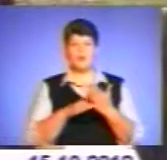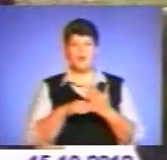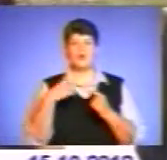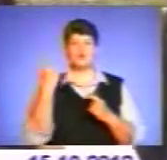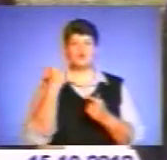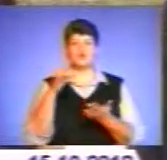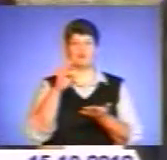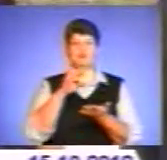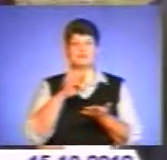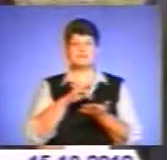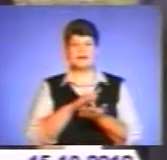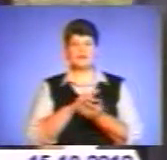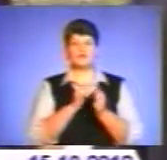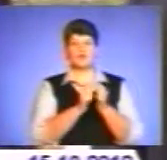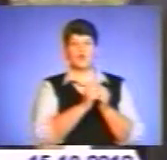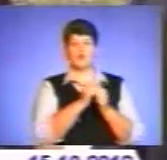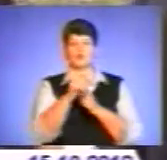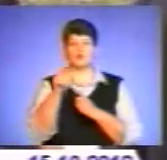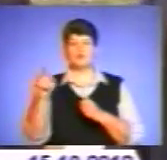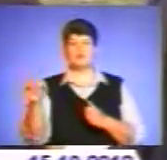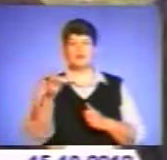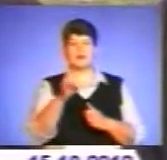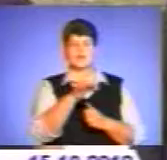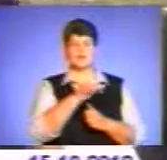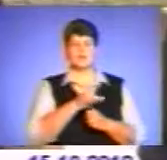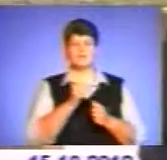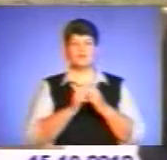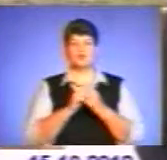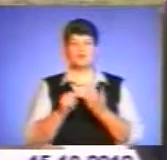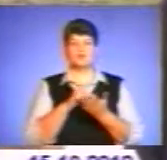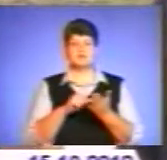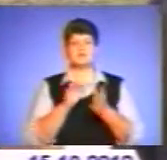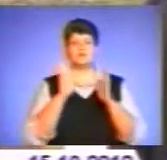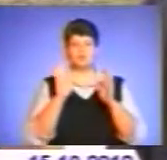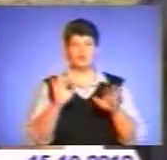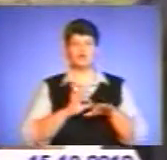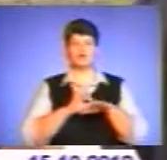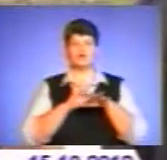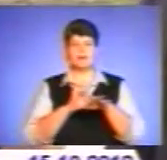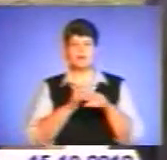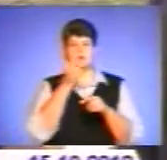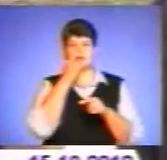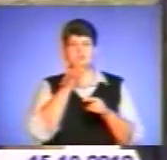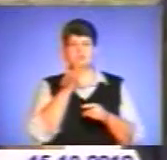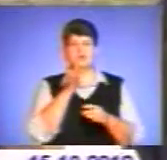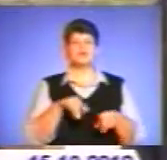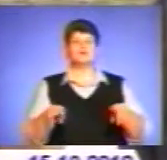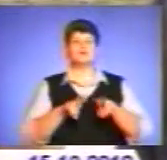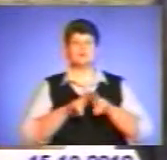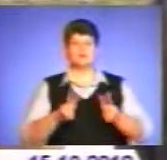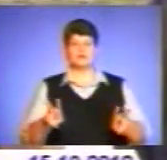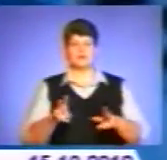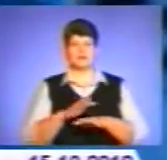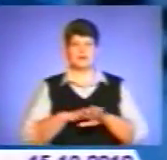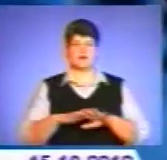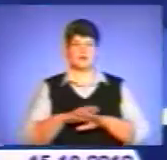обласному центрі, і в кожному районі, тому що в кожному місті, районі будуть проведені найближчим часом аналогічні